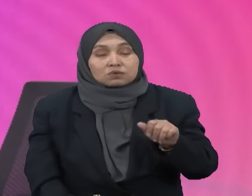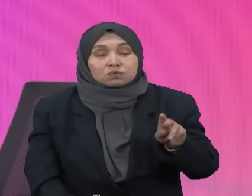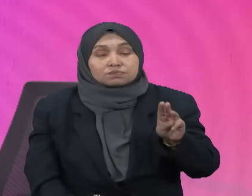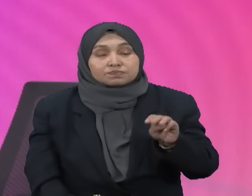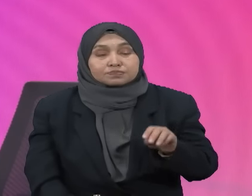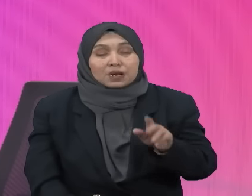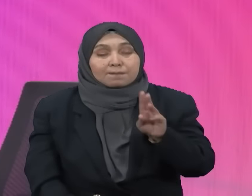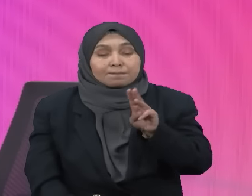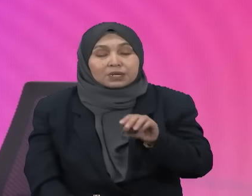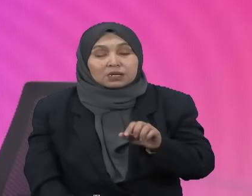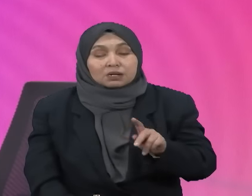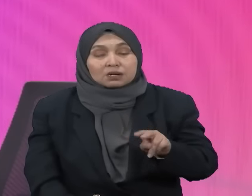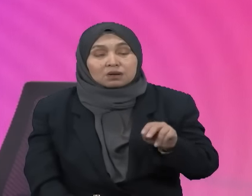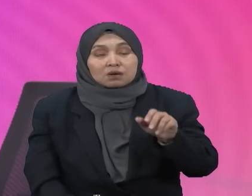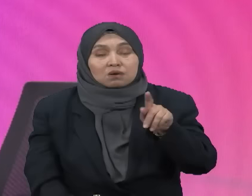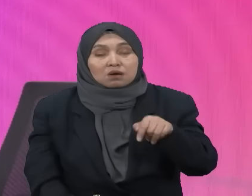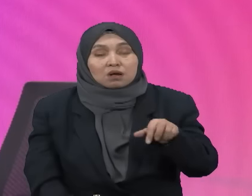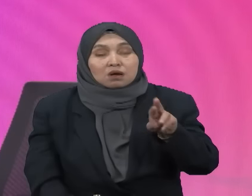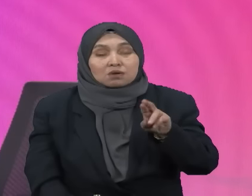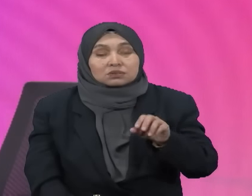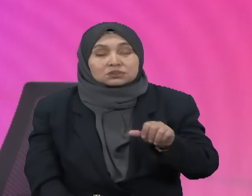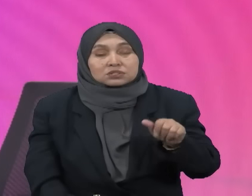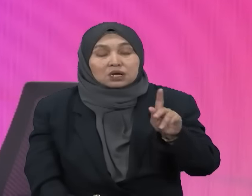qaryatikum. Min